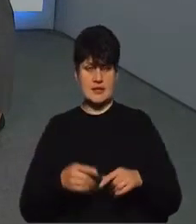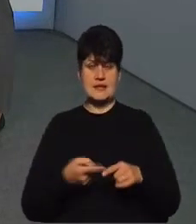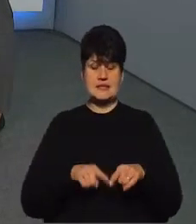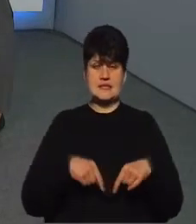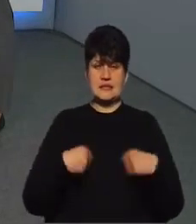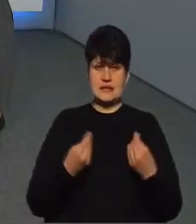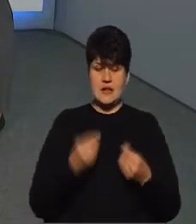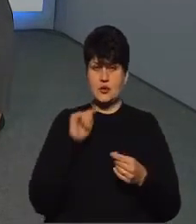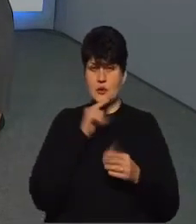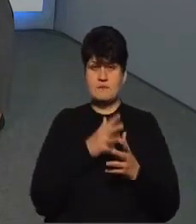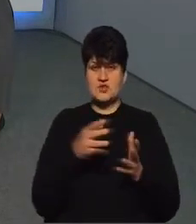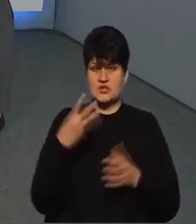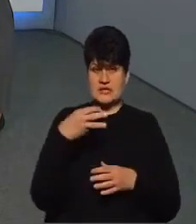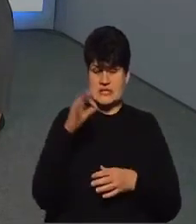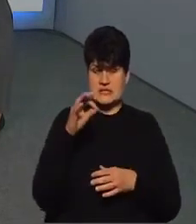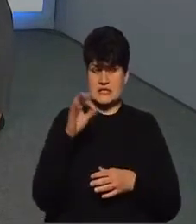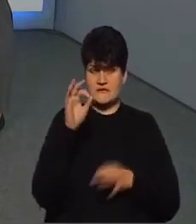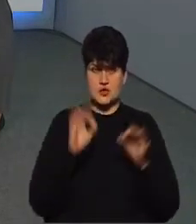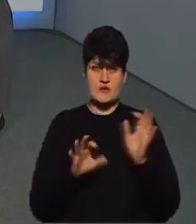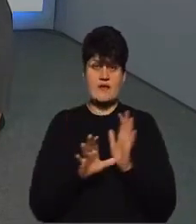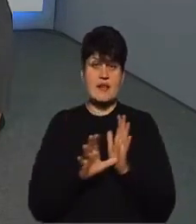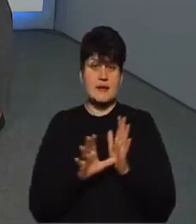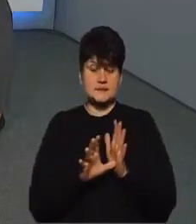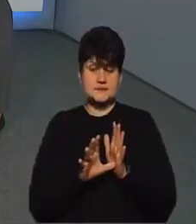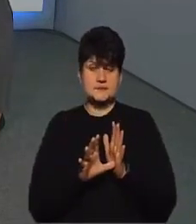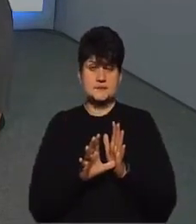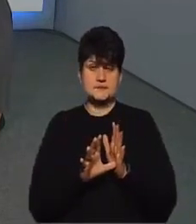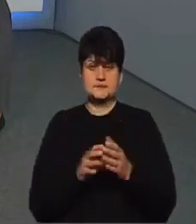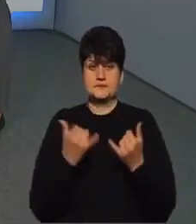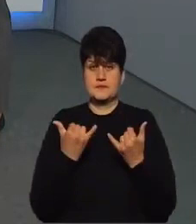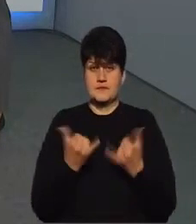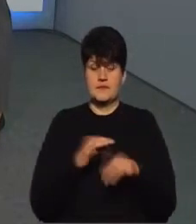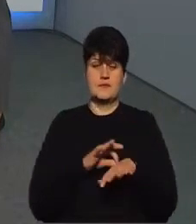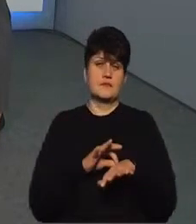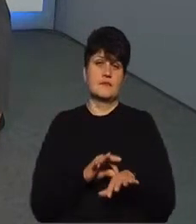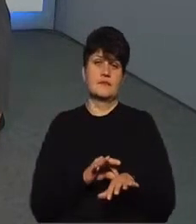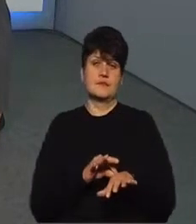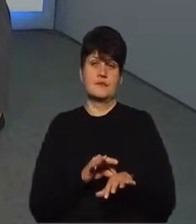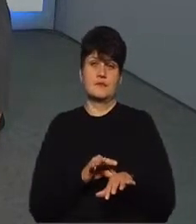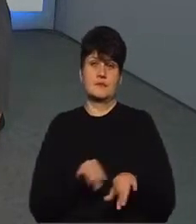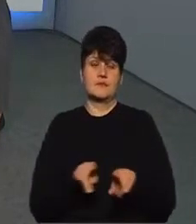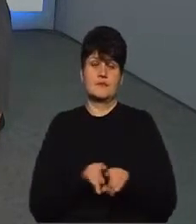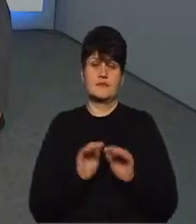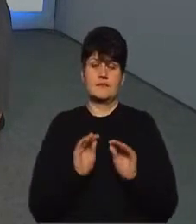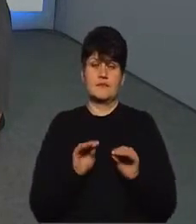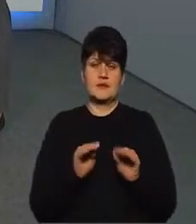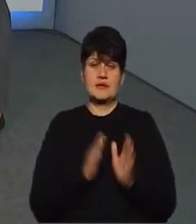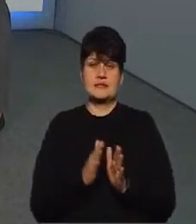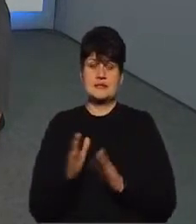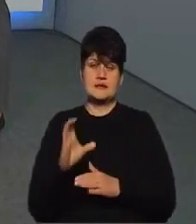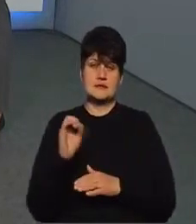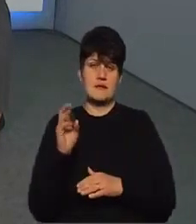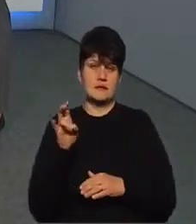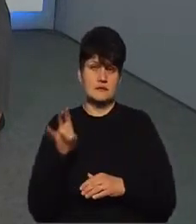ніж 30% електроенергії. Зараз відбувається також встановлення системи SCADA. Це